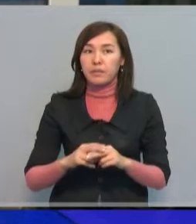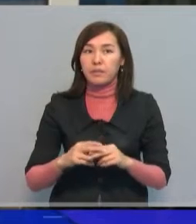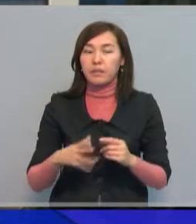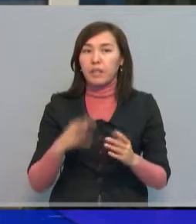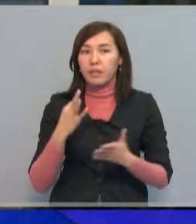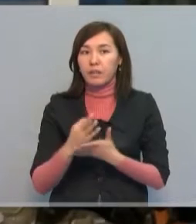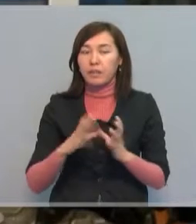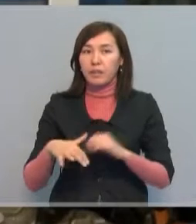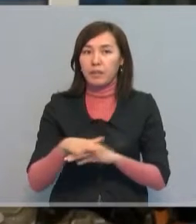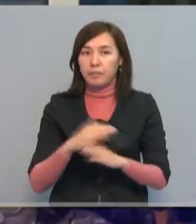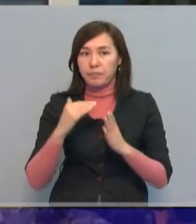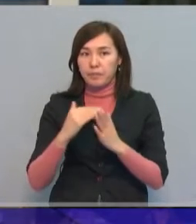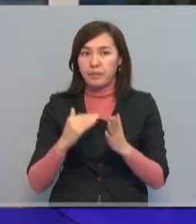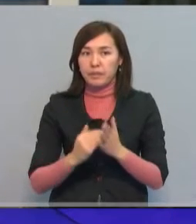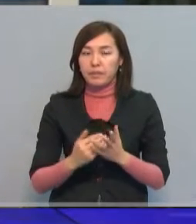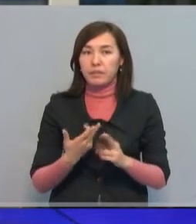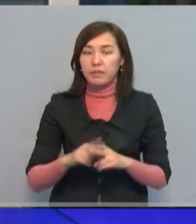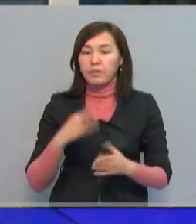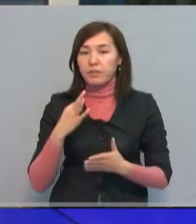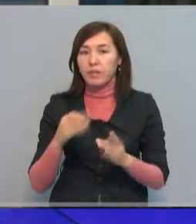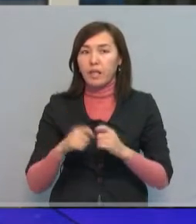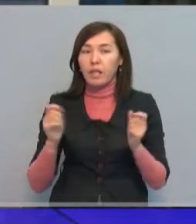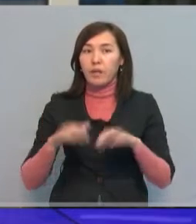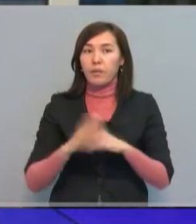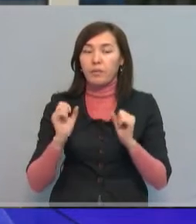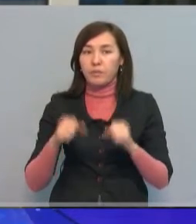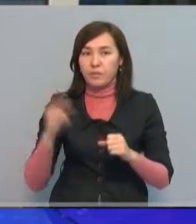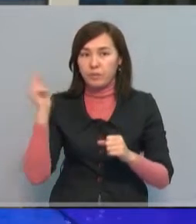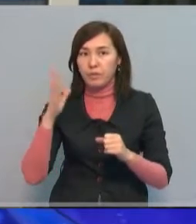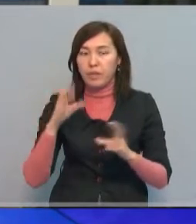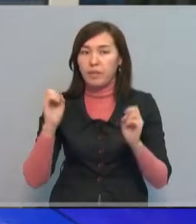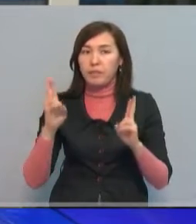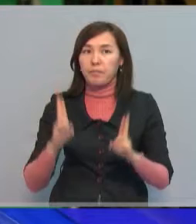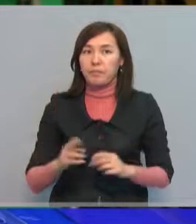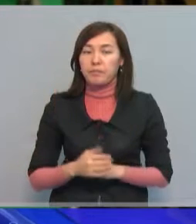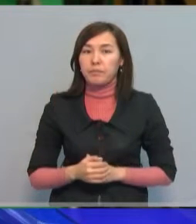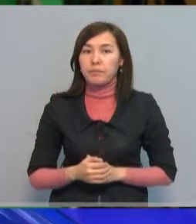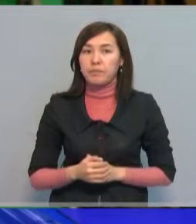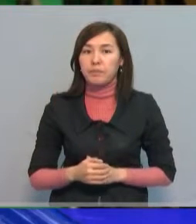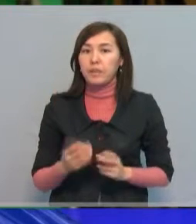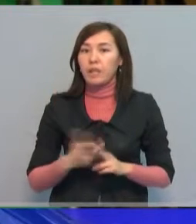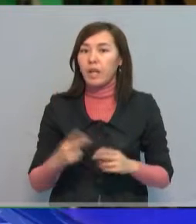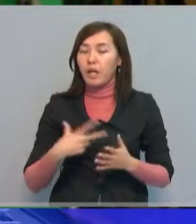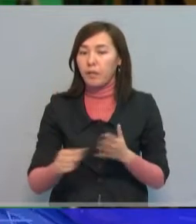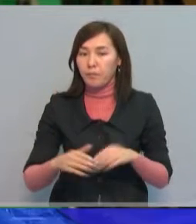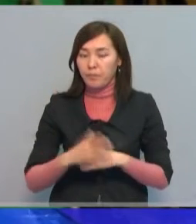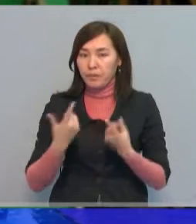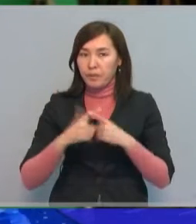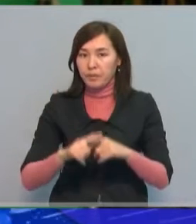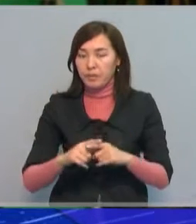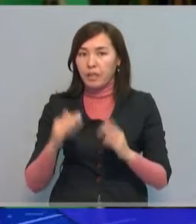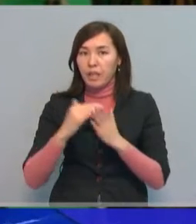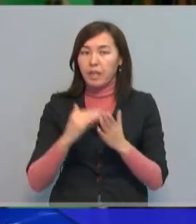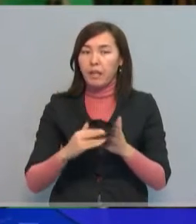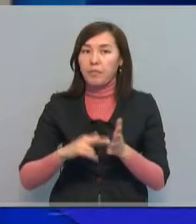оборудование, отвечающее международным стандартам, открывает новые возможности в обучении будущих специалистов. Помимо закупа нового оборудования,